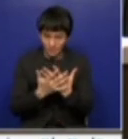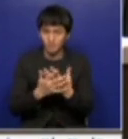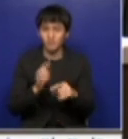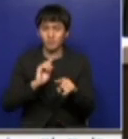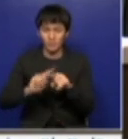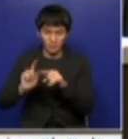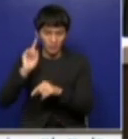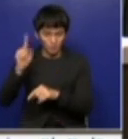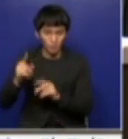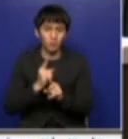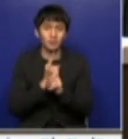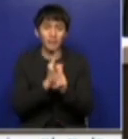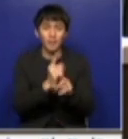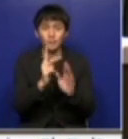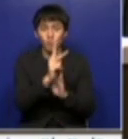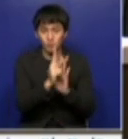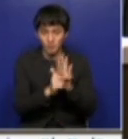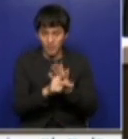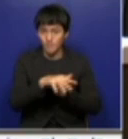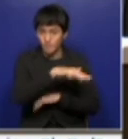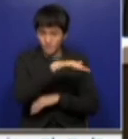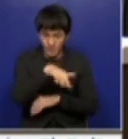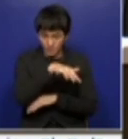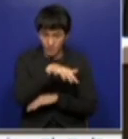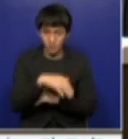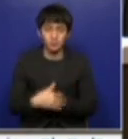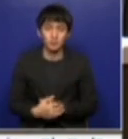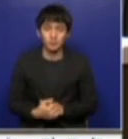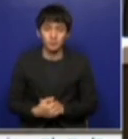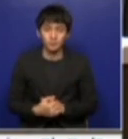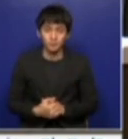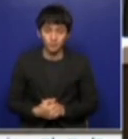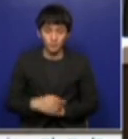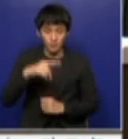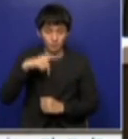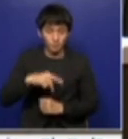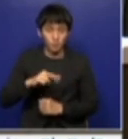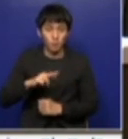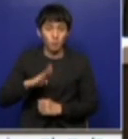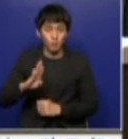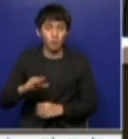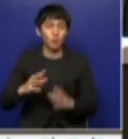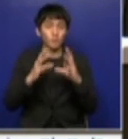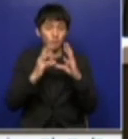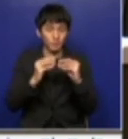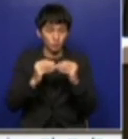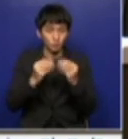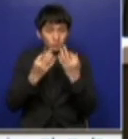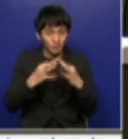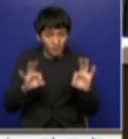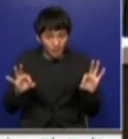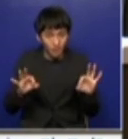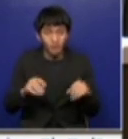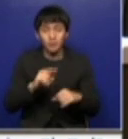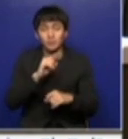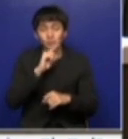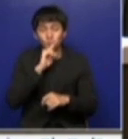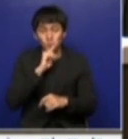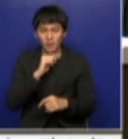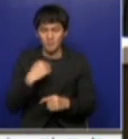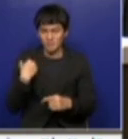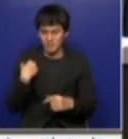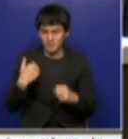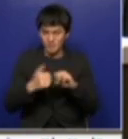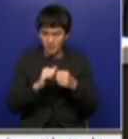ต้องเป็นไปตามกฎหมายปกติที่ให้อำนาจไว้ตอบอชมสายนั้นนะครับถ้ามันจะเกิดเหตุการณ์เลยคุณต้องอาศัยอำนาจศาล